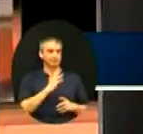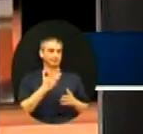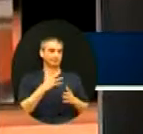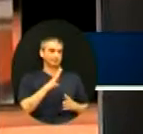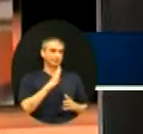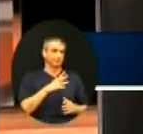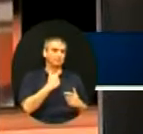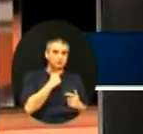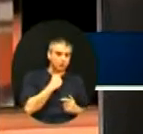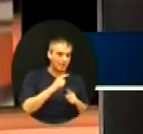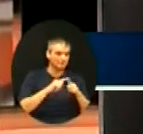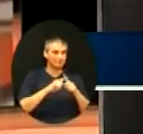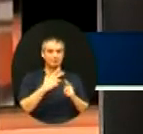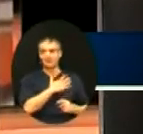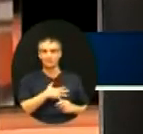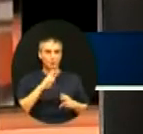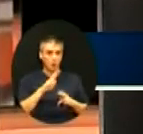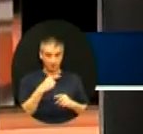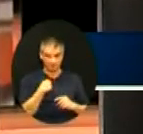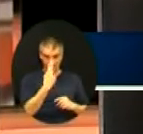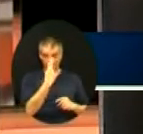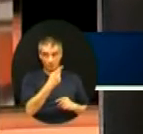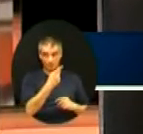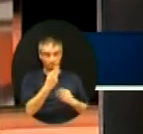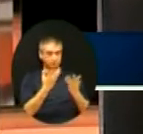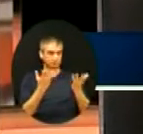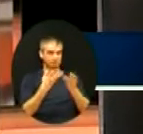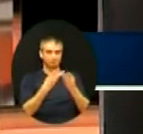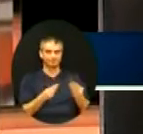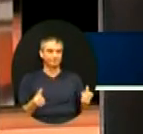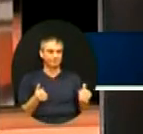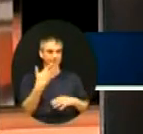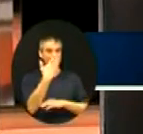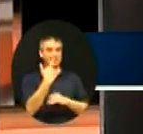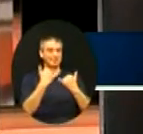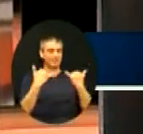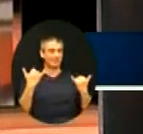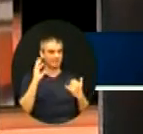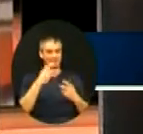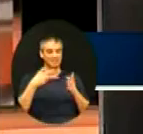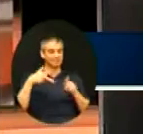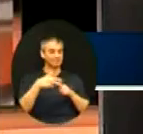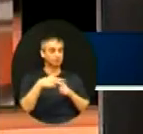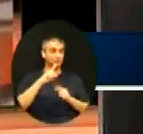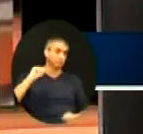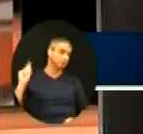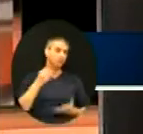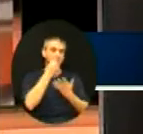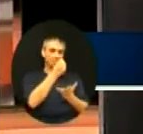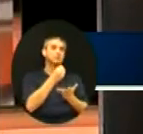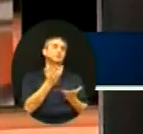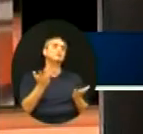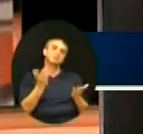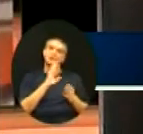כחולים, ילד שהוא במצוקה נפשית, וכשאנחנו רואים את ההתפוררות של מדינת הרווחה ואת הקיצוצים הרוחביים בתקציב,